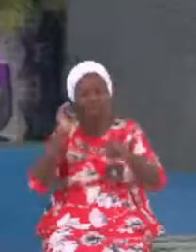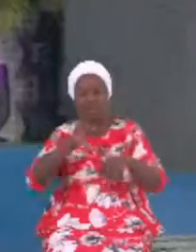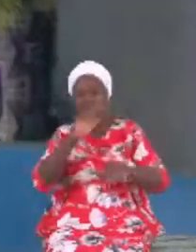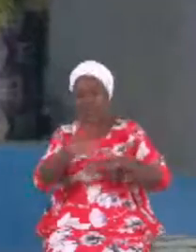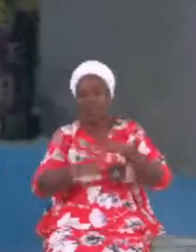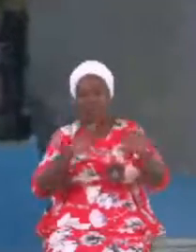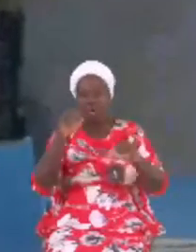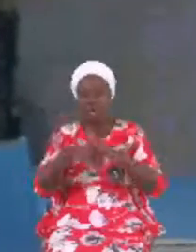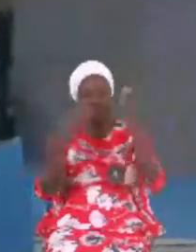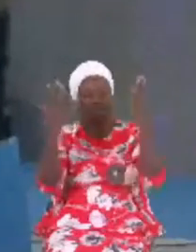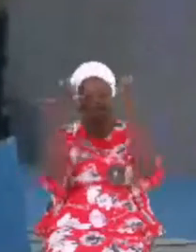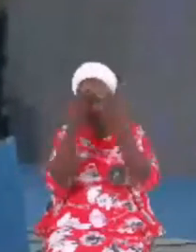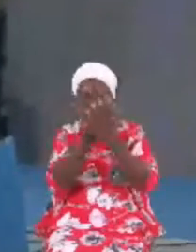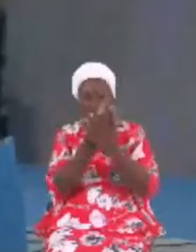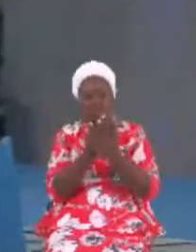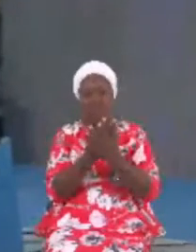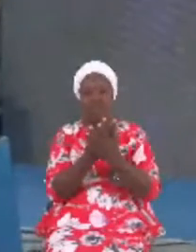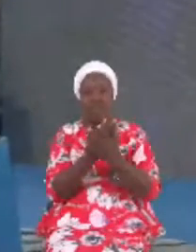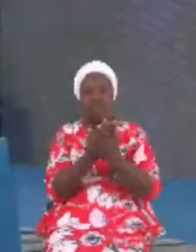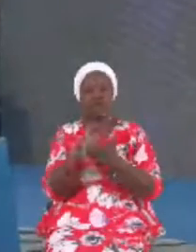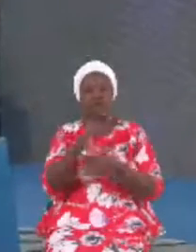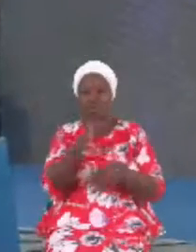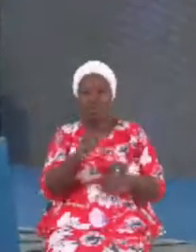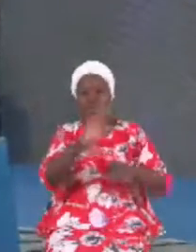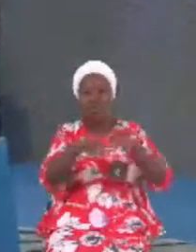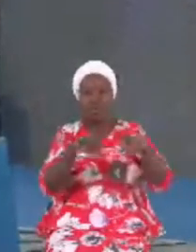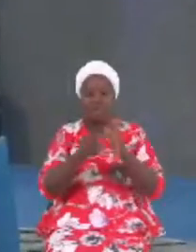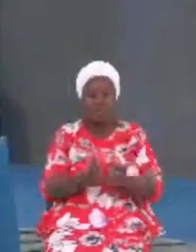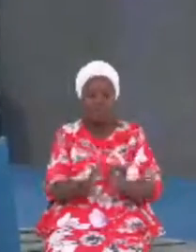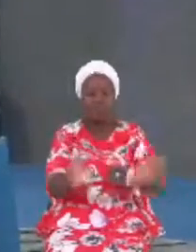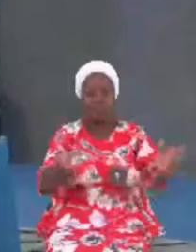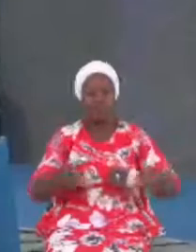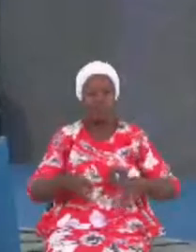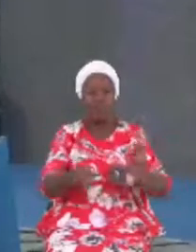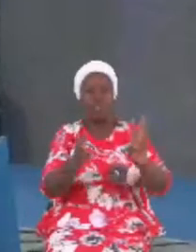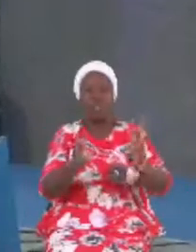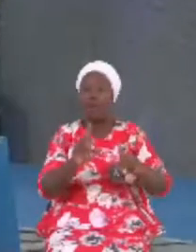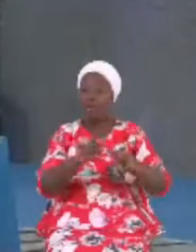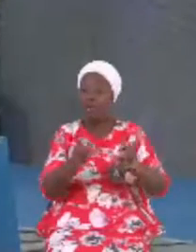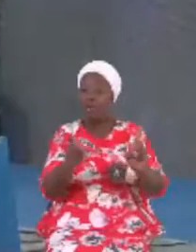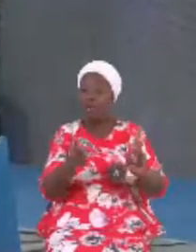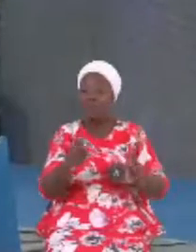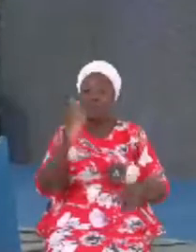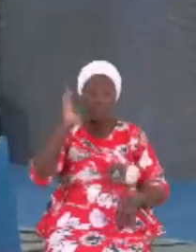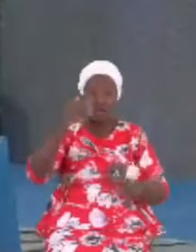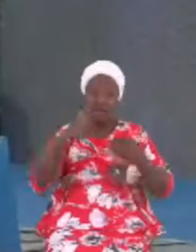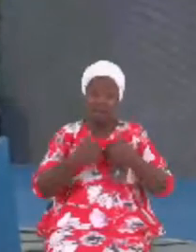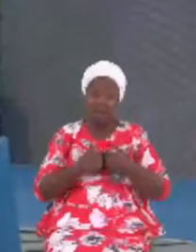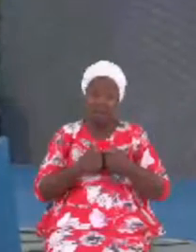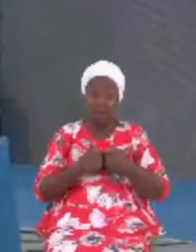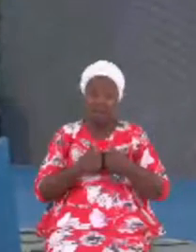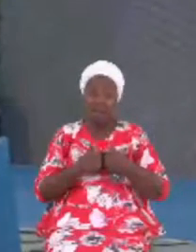pas dans les ténèbres. Il ne marchera pas sur la voie large, mais il aura